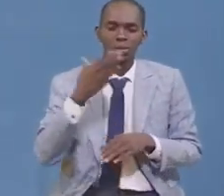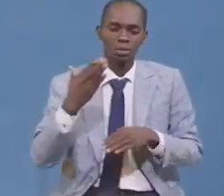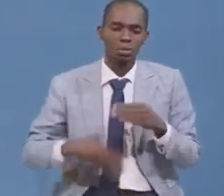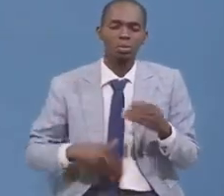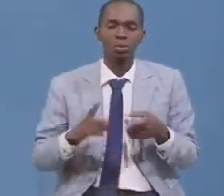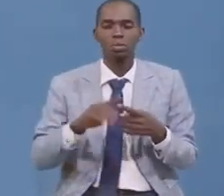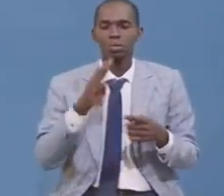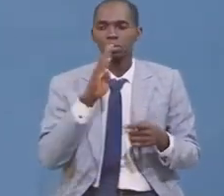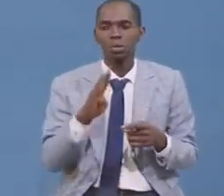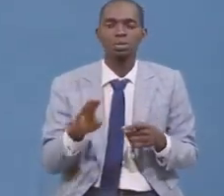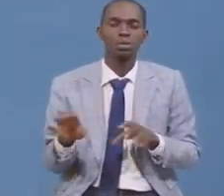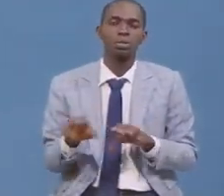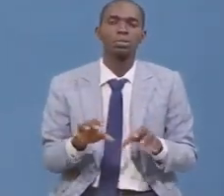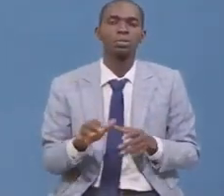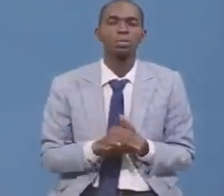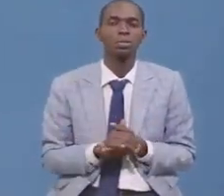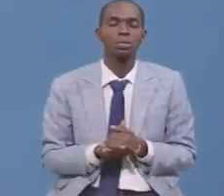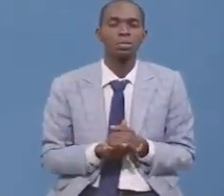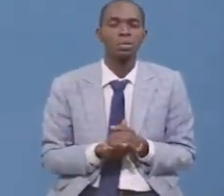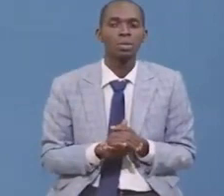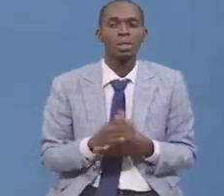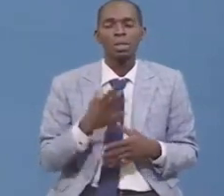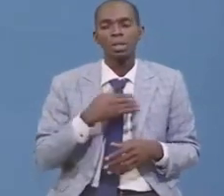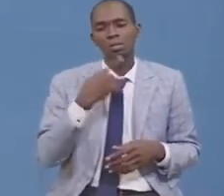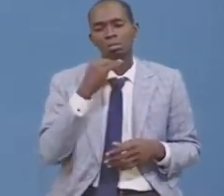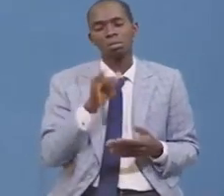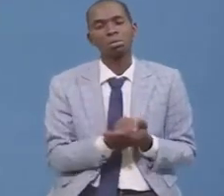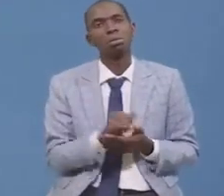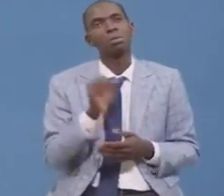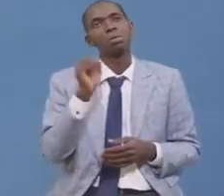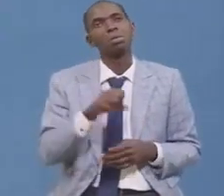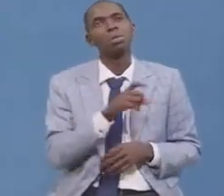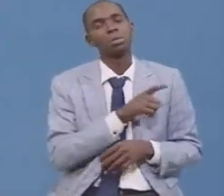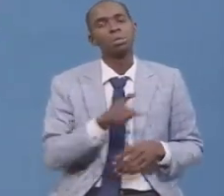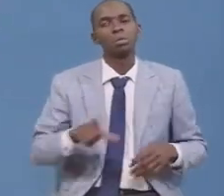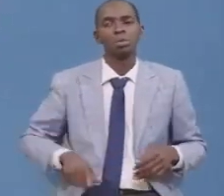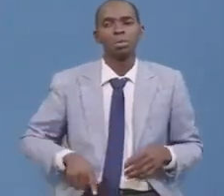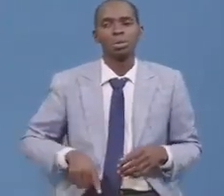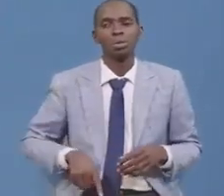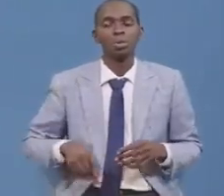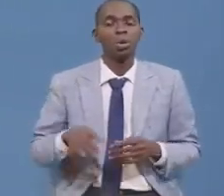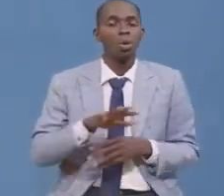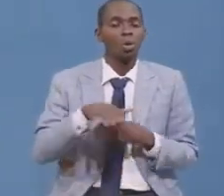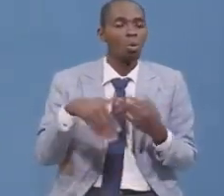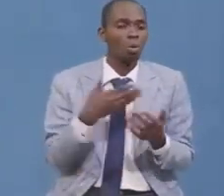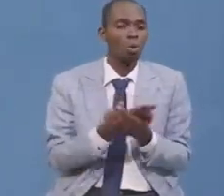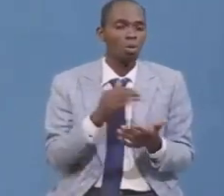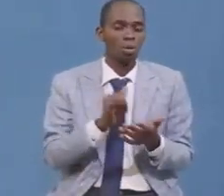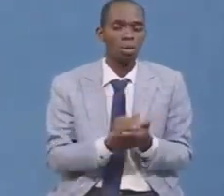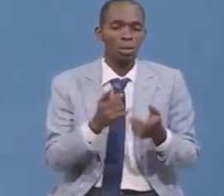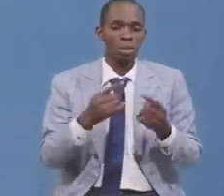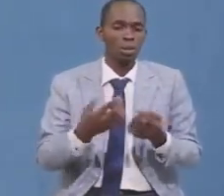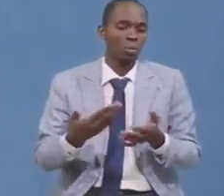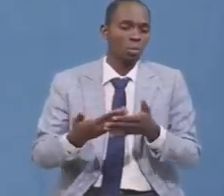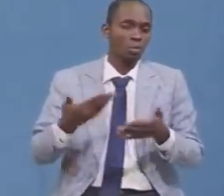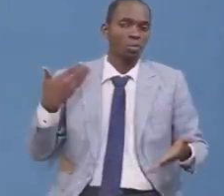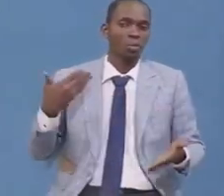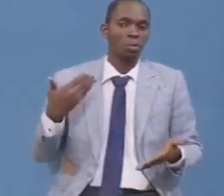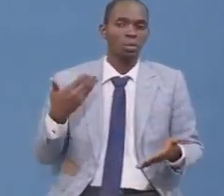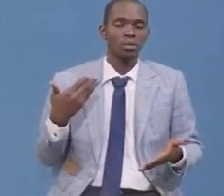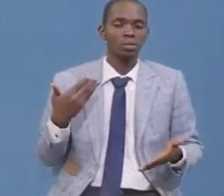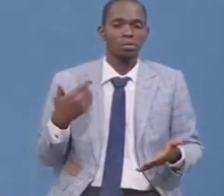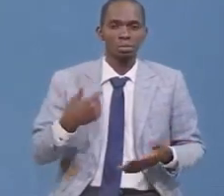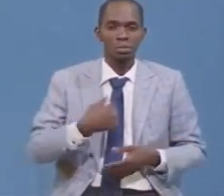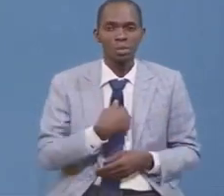మిగిలి ఉంది. And I say, yes, Lord. నేను అవును ప్రభువా అని చెప్తే, those who are before me. That those who are before